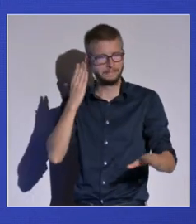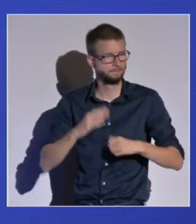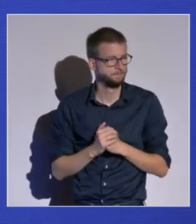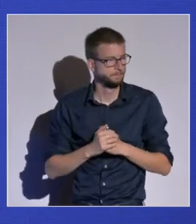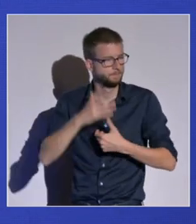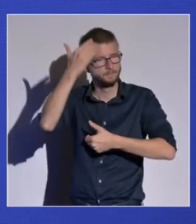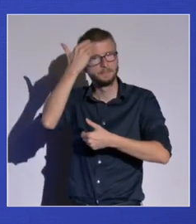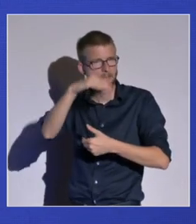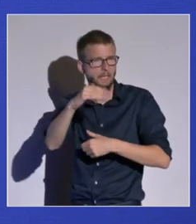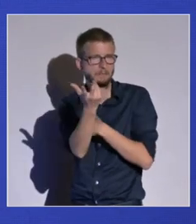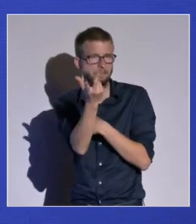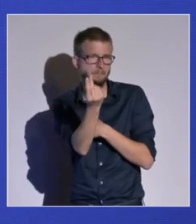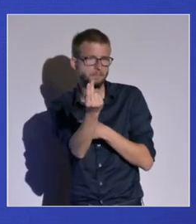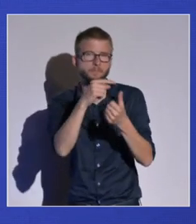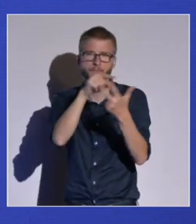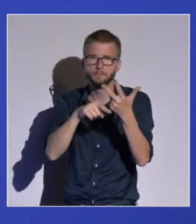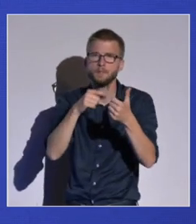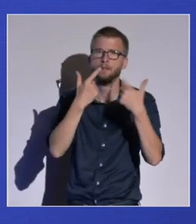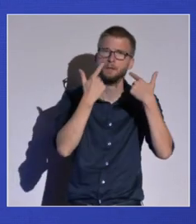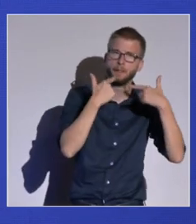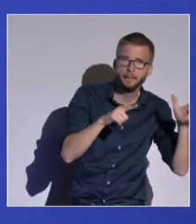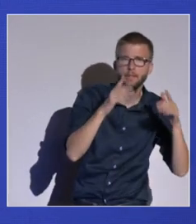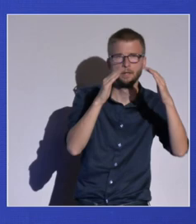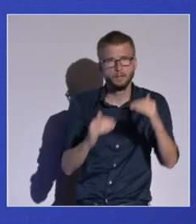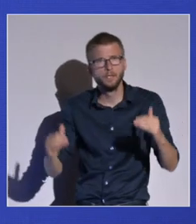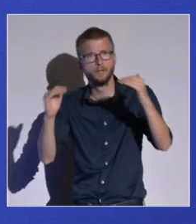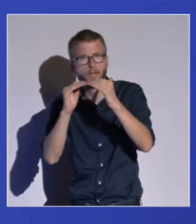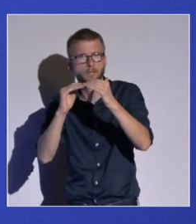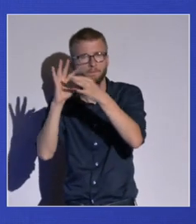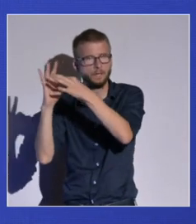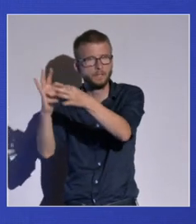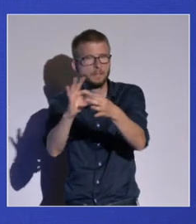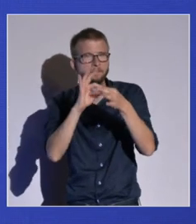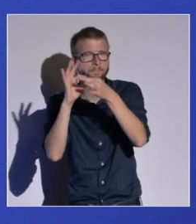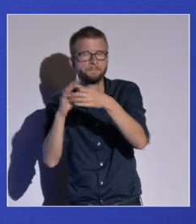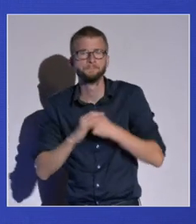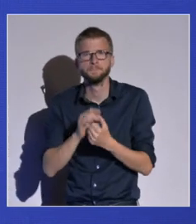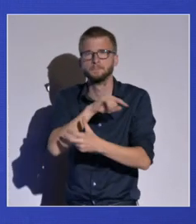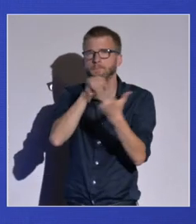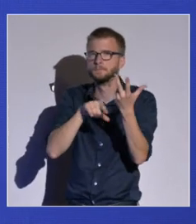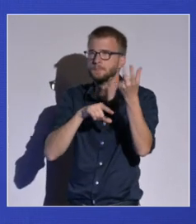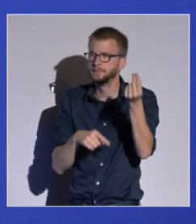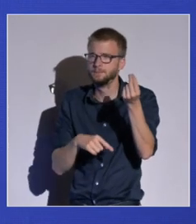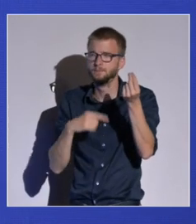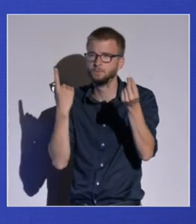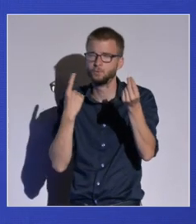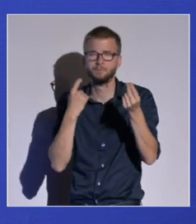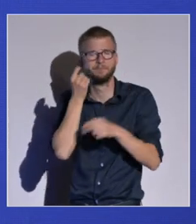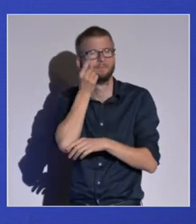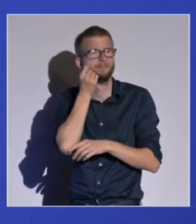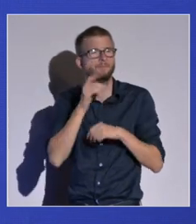dans le triptyque liberté, égalité, fraternité, j'ai toujours été frappé que ce n'était